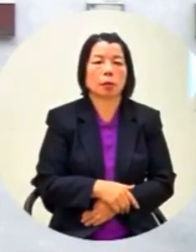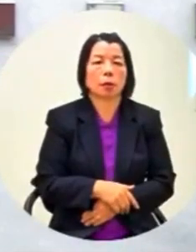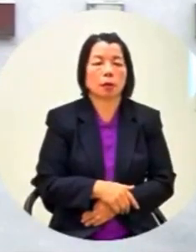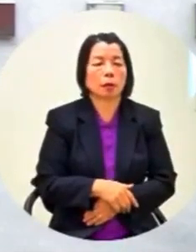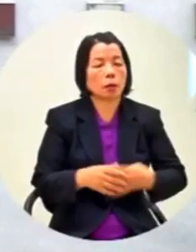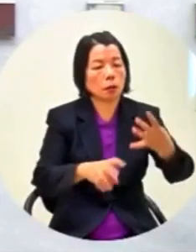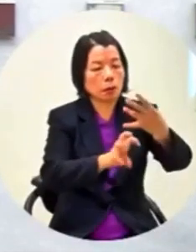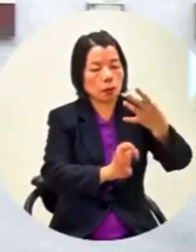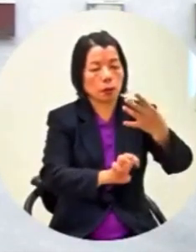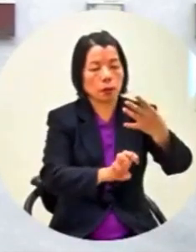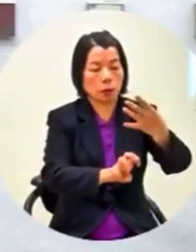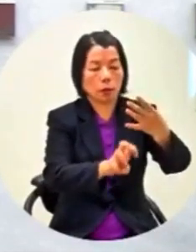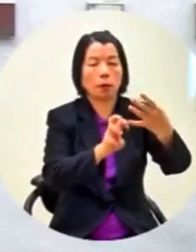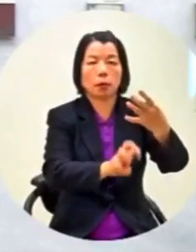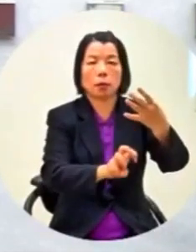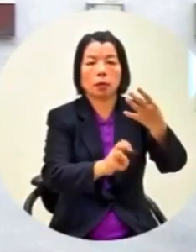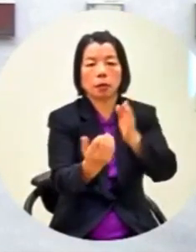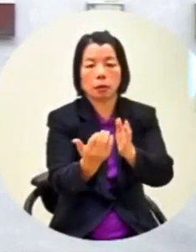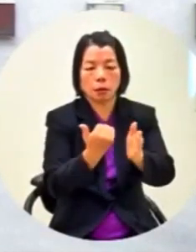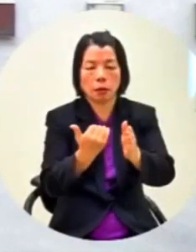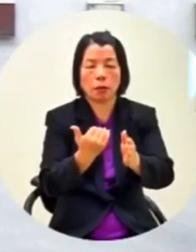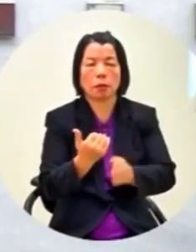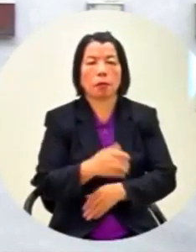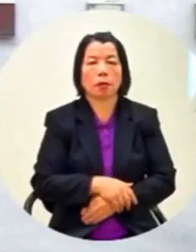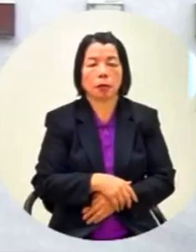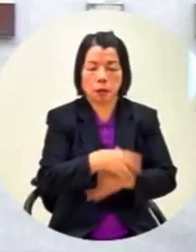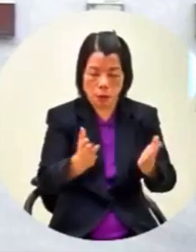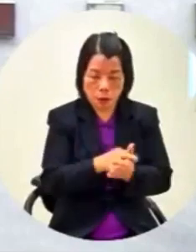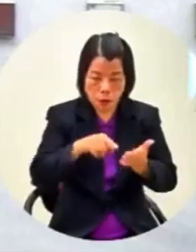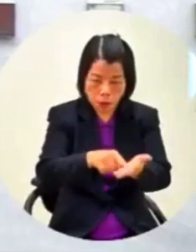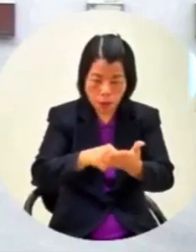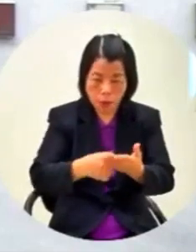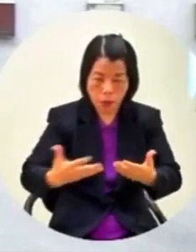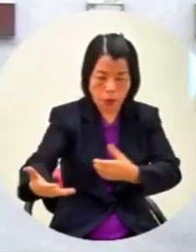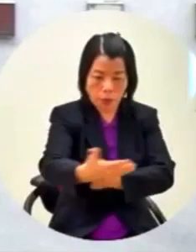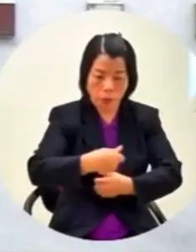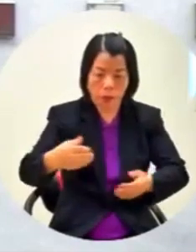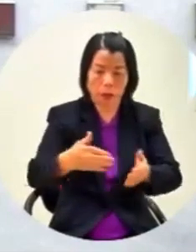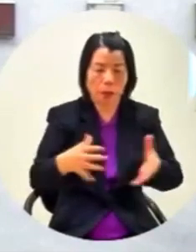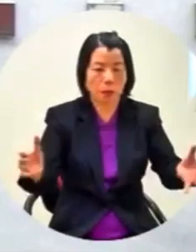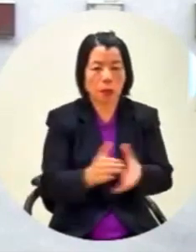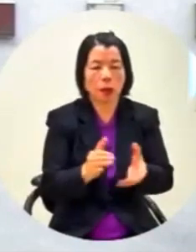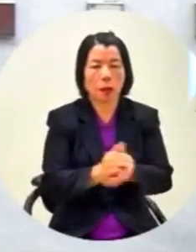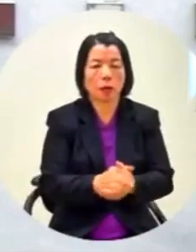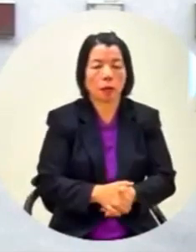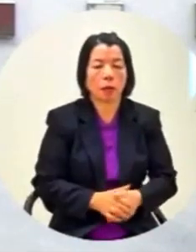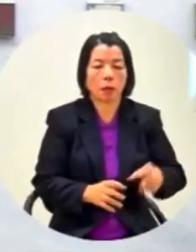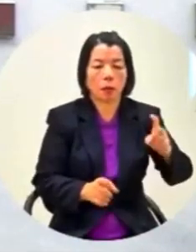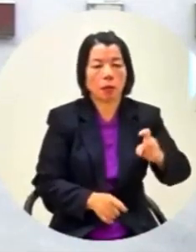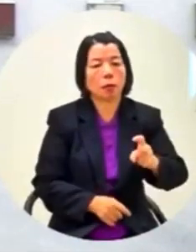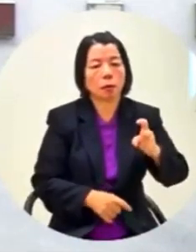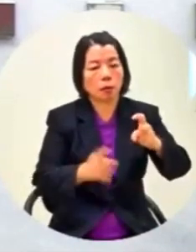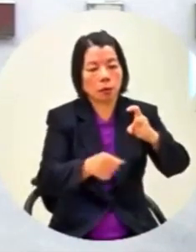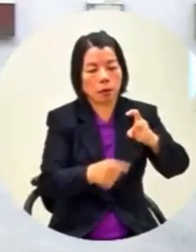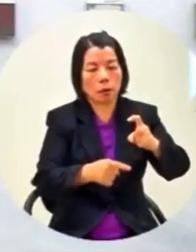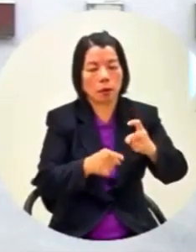109年4月30日以前截止的收件，我们总共受理了10件申请案，厂商申请的补